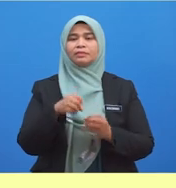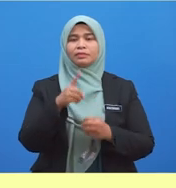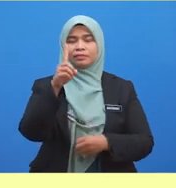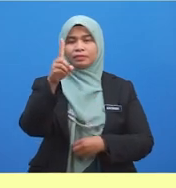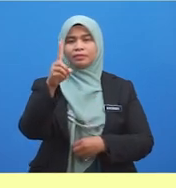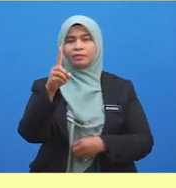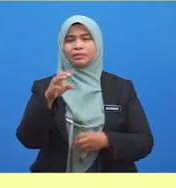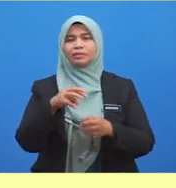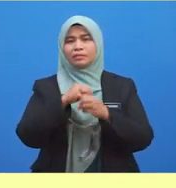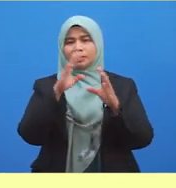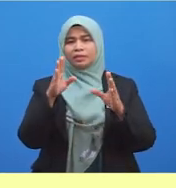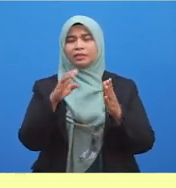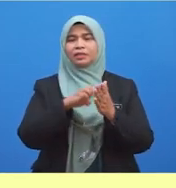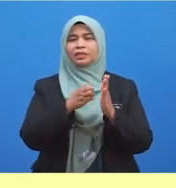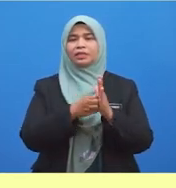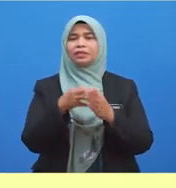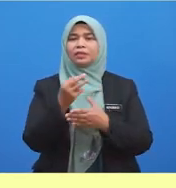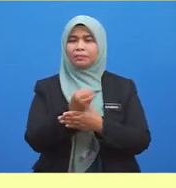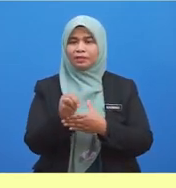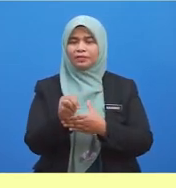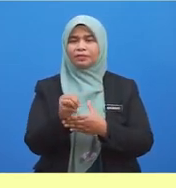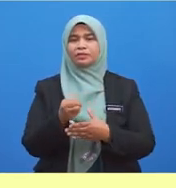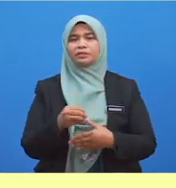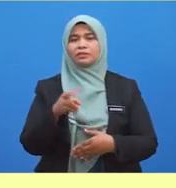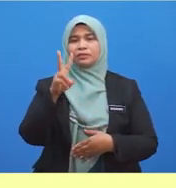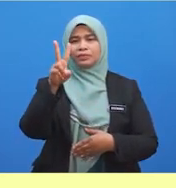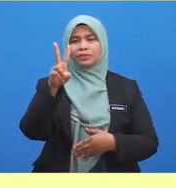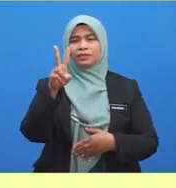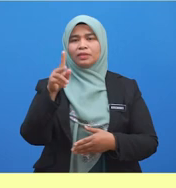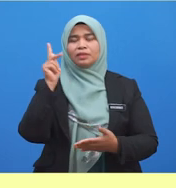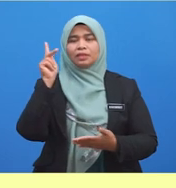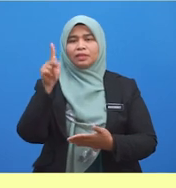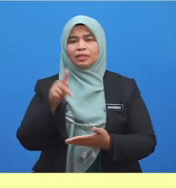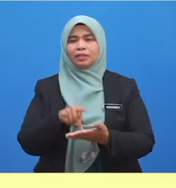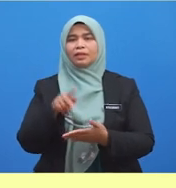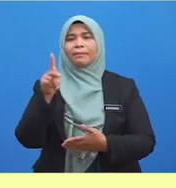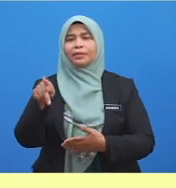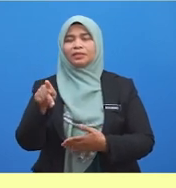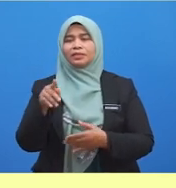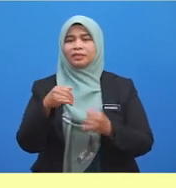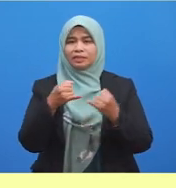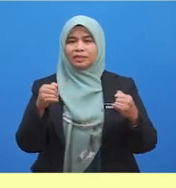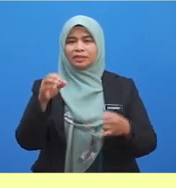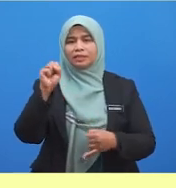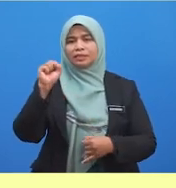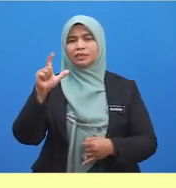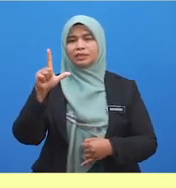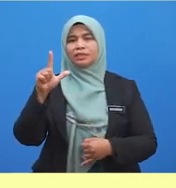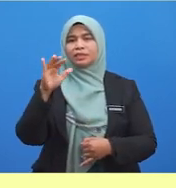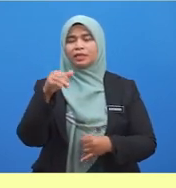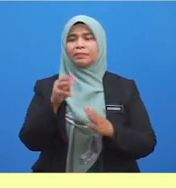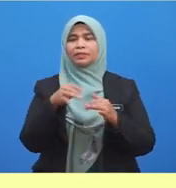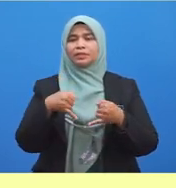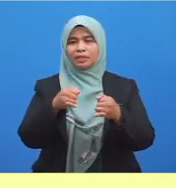Ketiga, menyatakan keperluan meiosis. Keempat, menerangkan peringkat-peringkat dalam